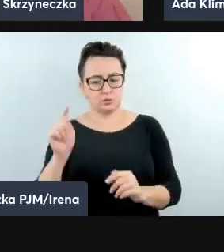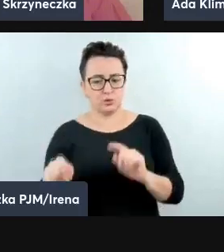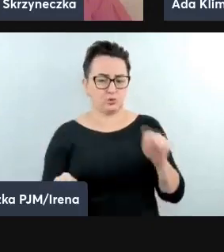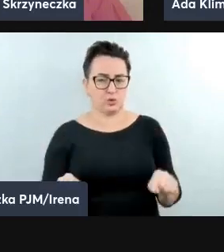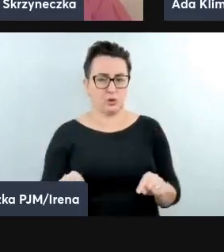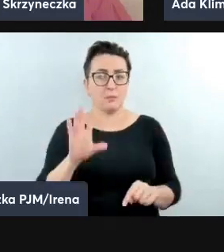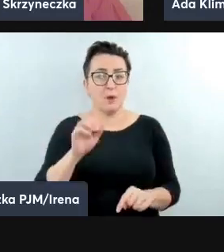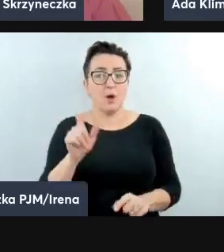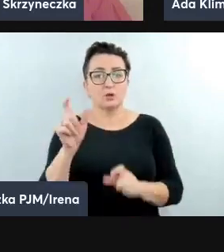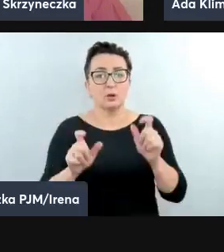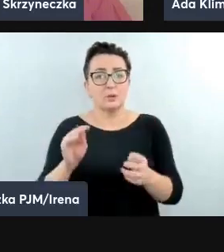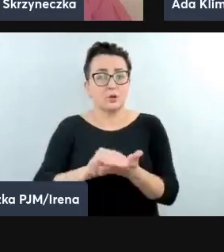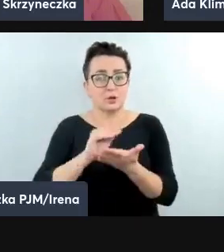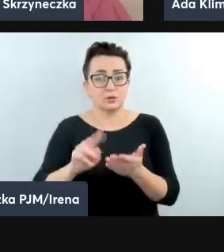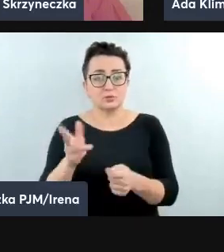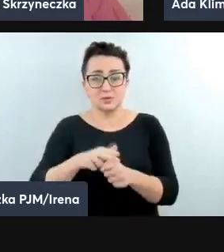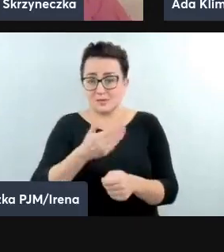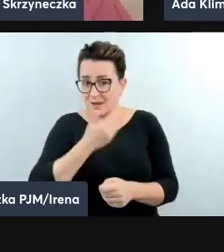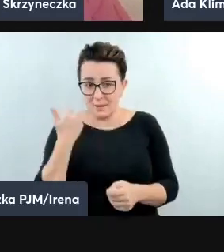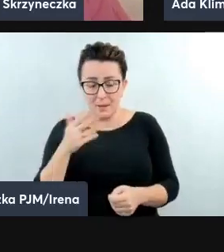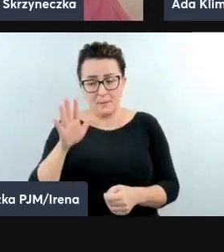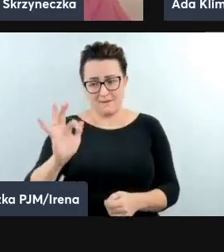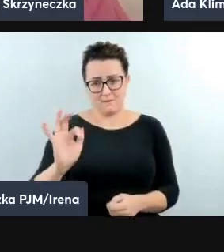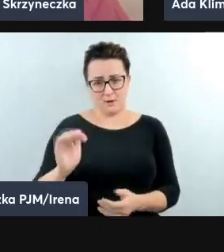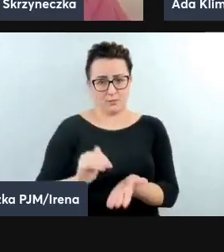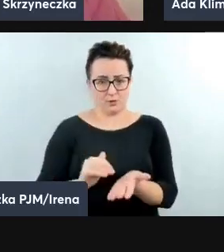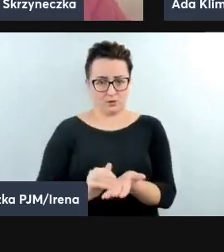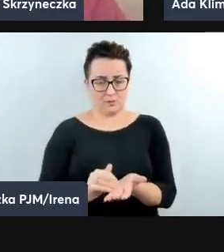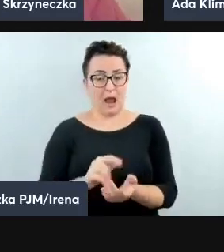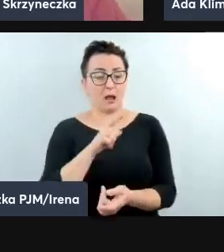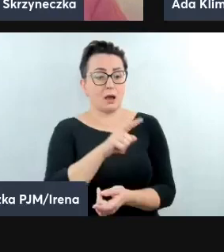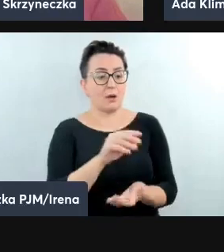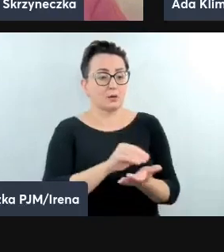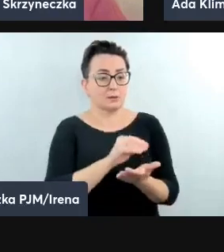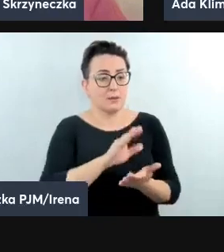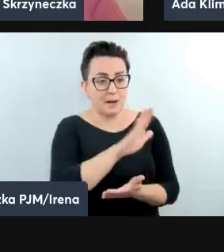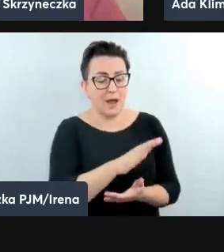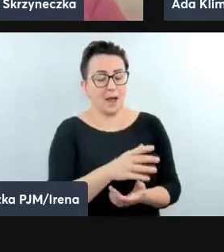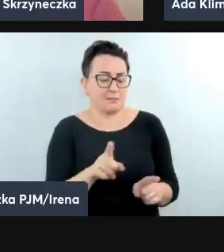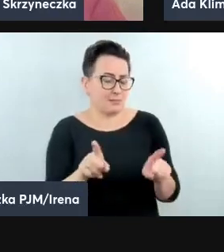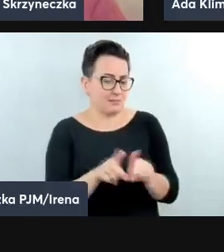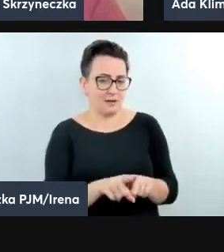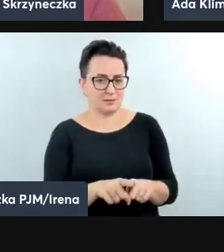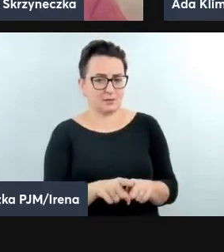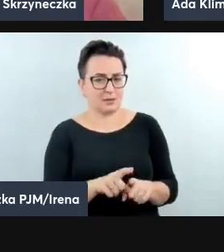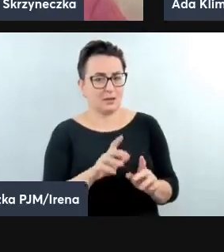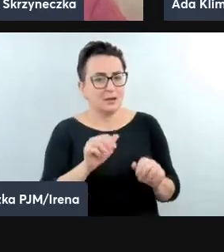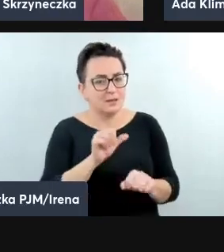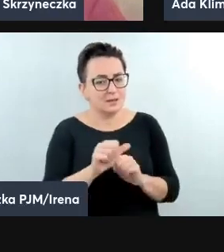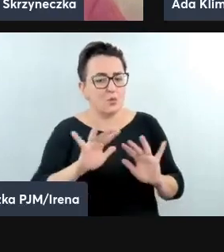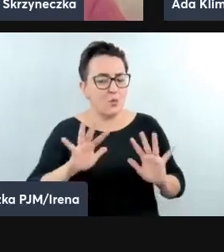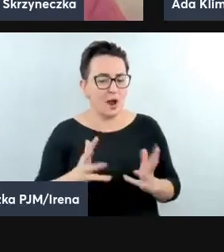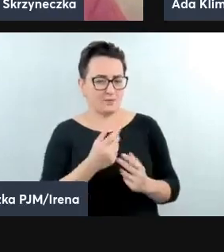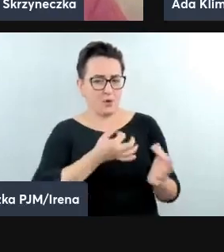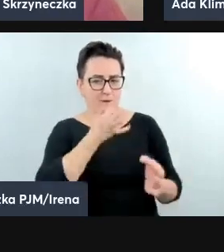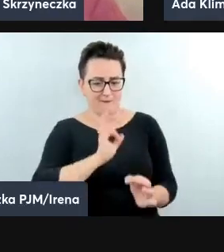tak? I też są jakby jakieś rzeczy, którymi łatwiej się podzielić we własnym gronie. Aczkolwiek tutaj, jeżeli ktoś by pomyślał, nie, bo to się